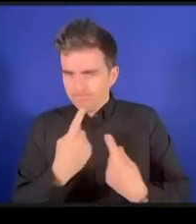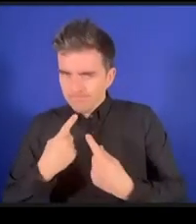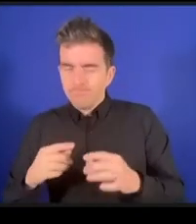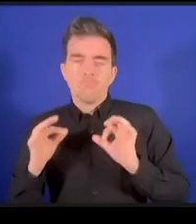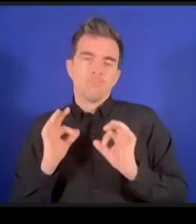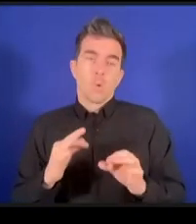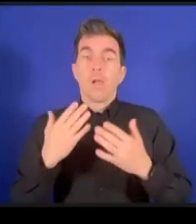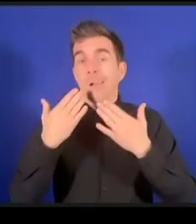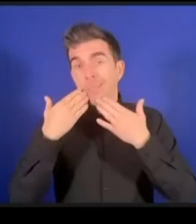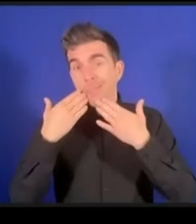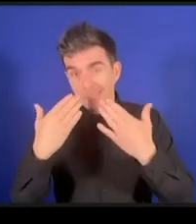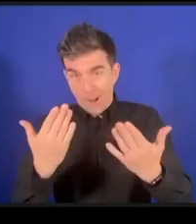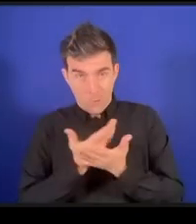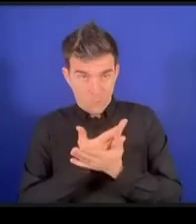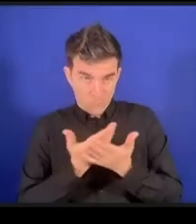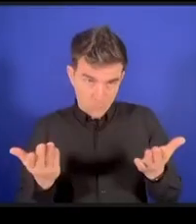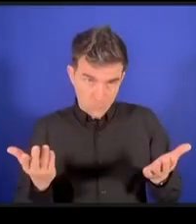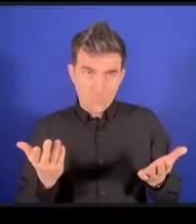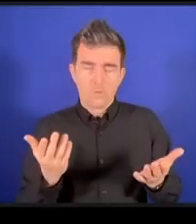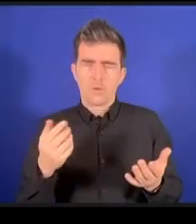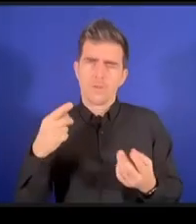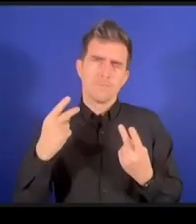очень важное замечание